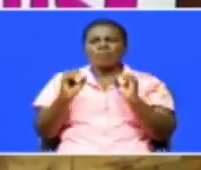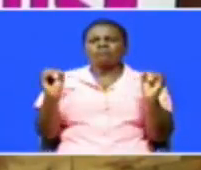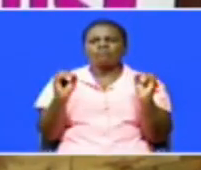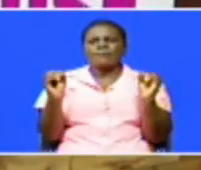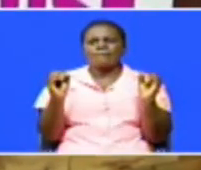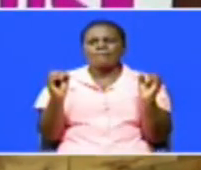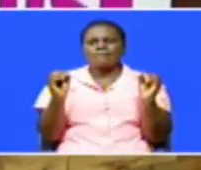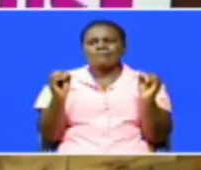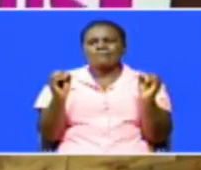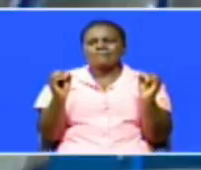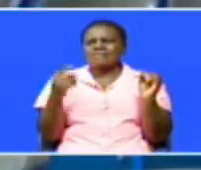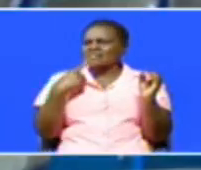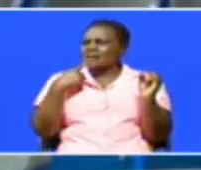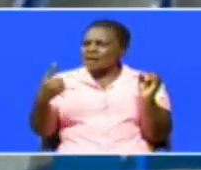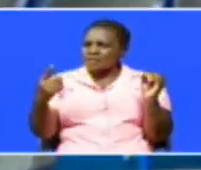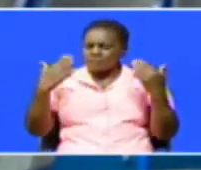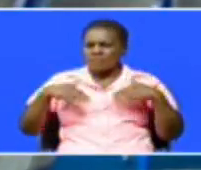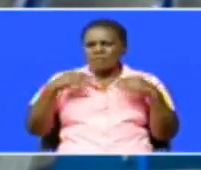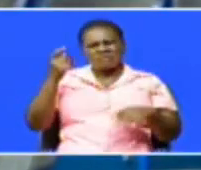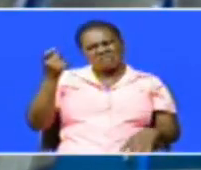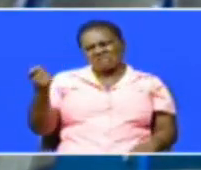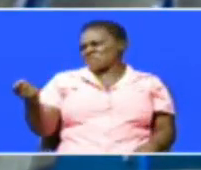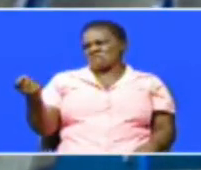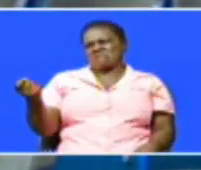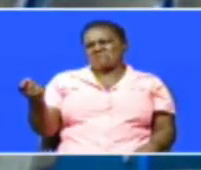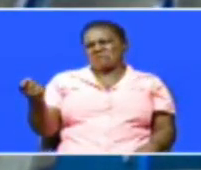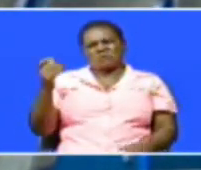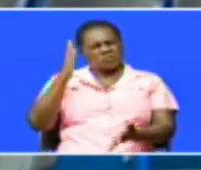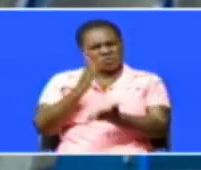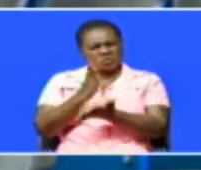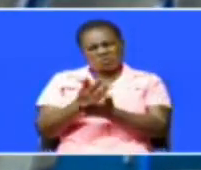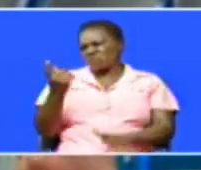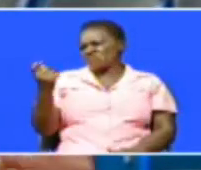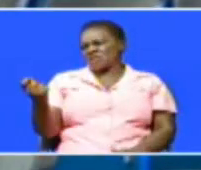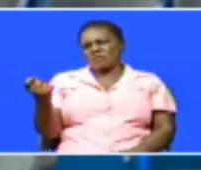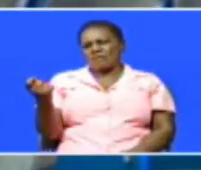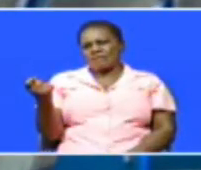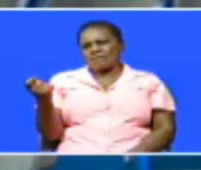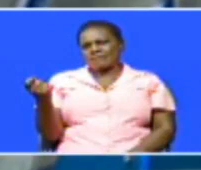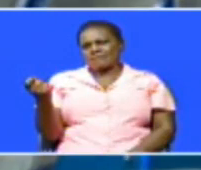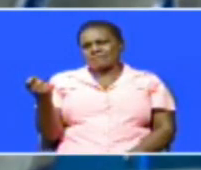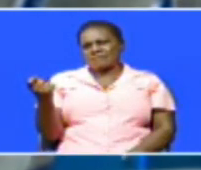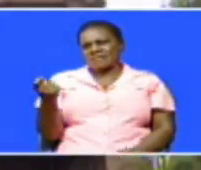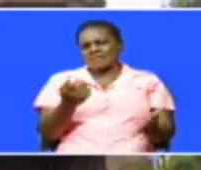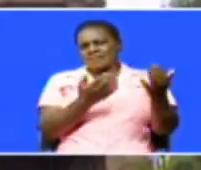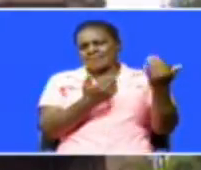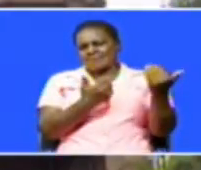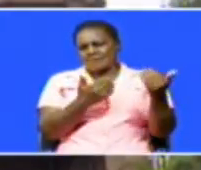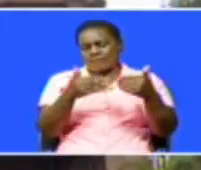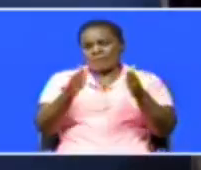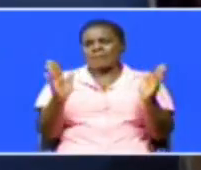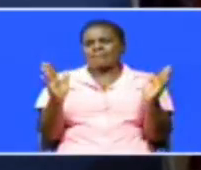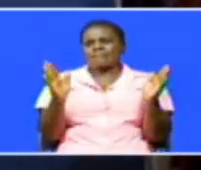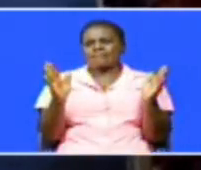na kufuli. 100 people are very few people for us to open, but we are anticipating to open.